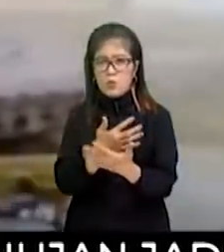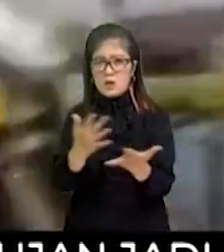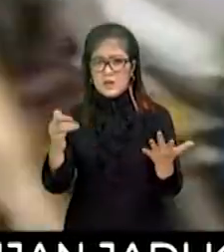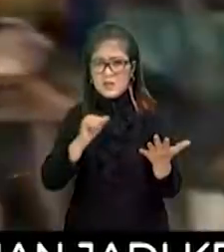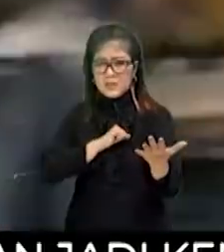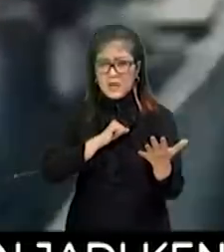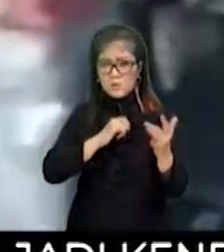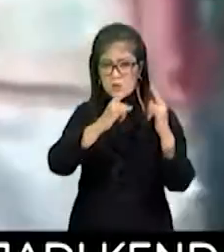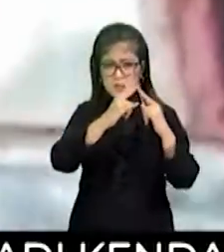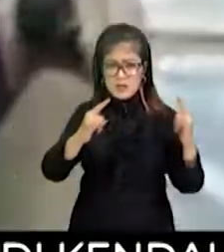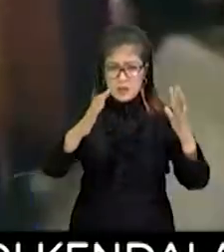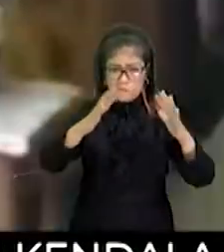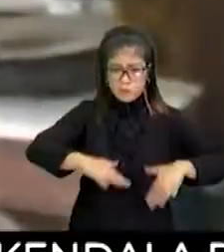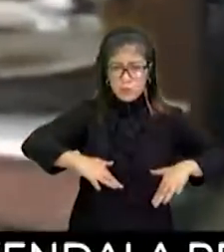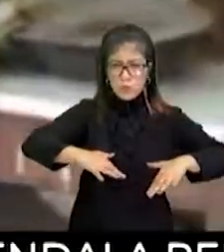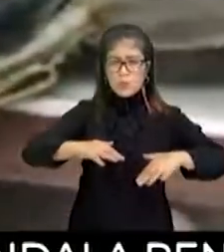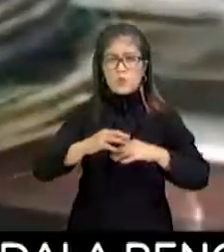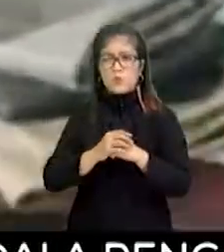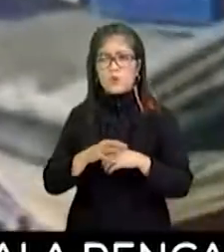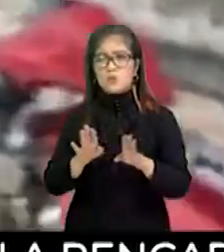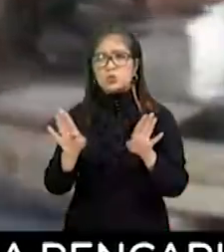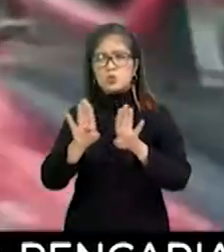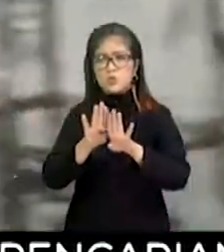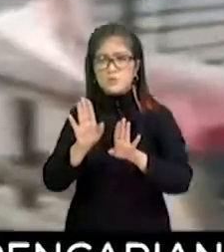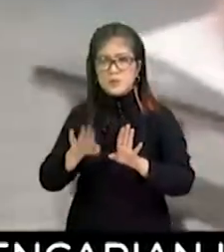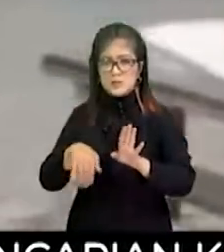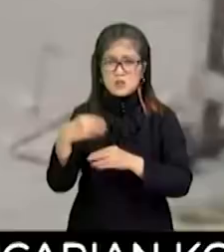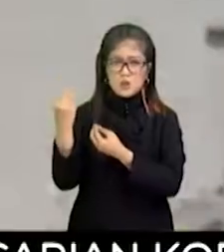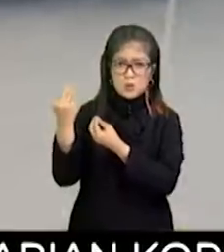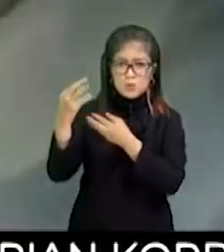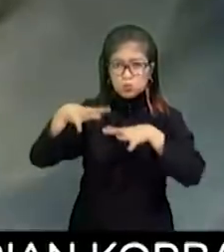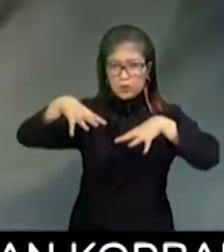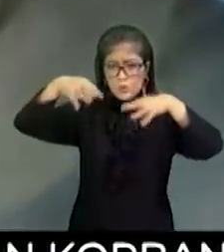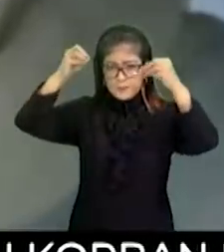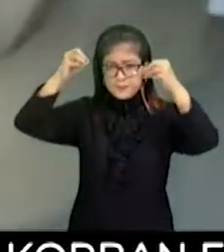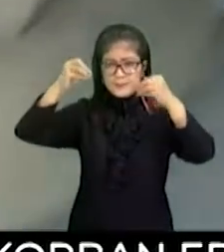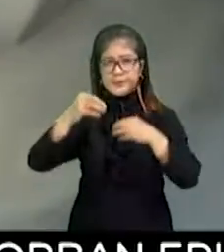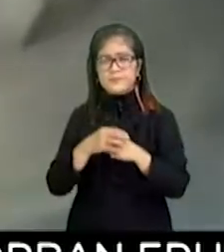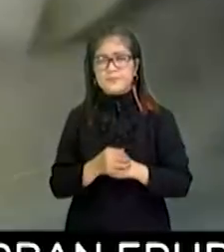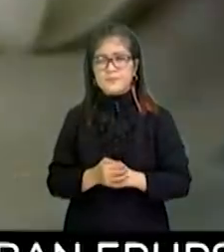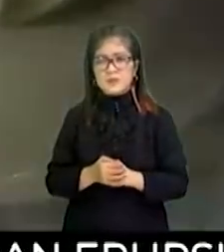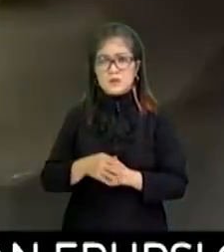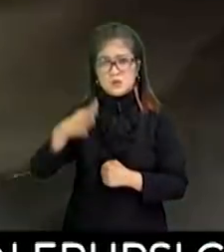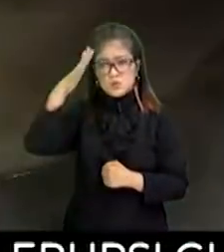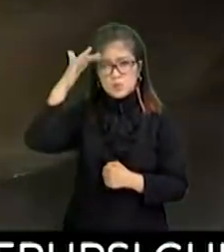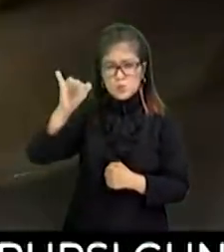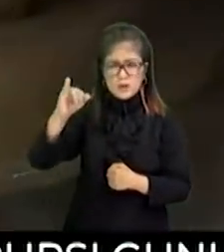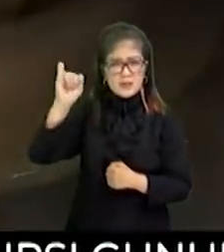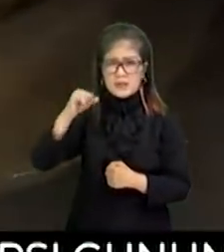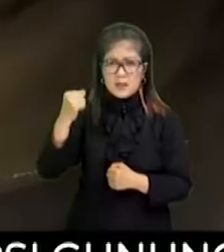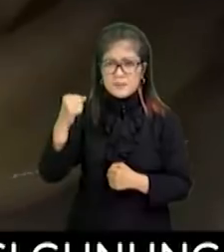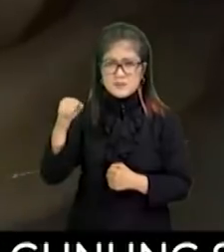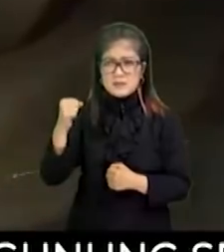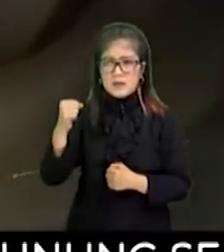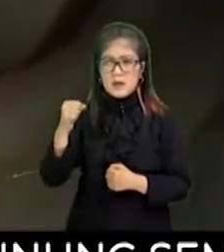angin kencang para pedagang memilih menutup telapak hingga hujan reda bersalah Nabi Isa menerima